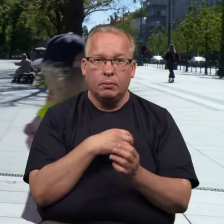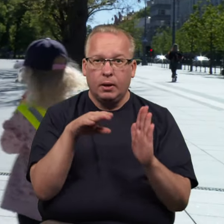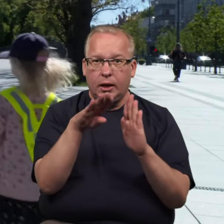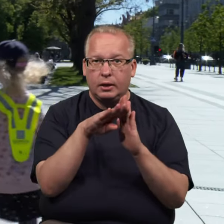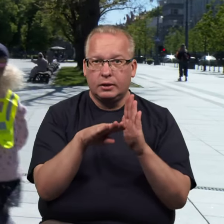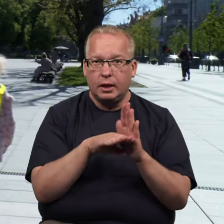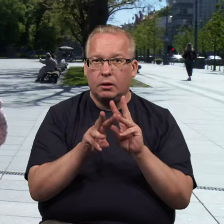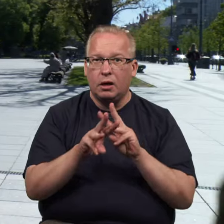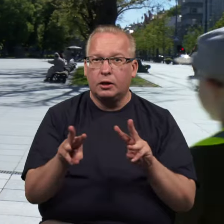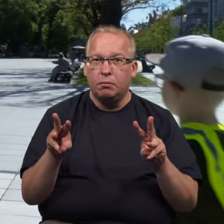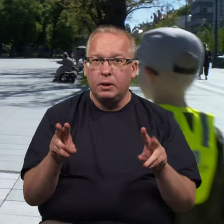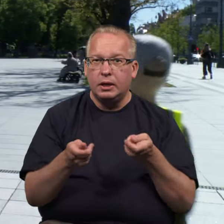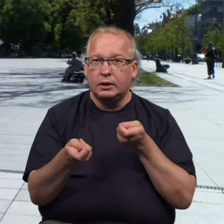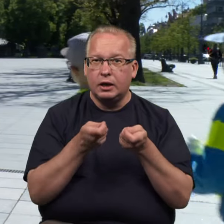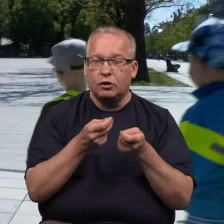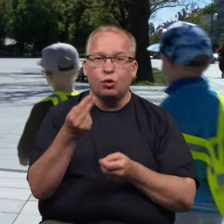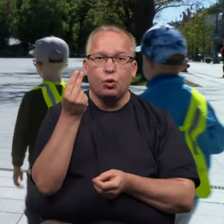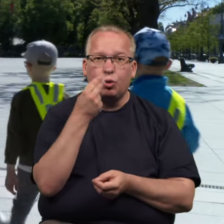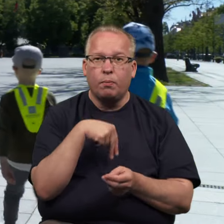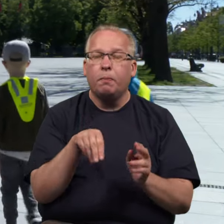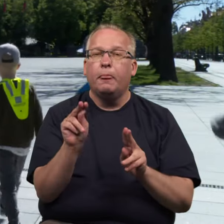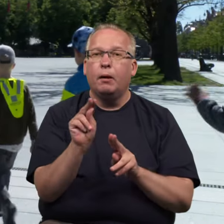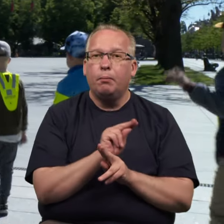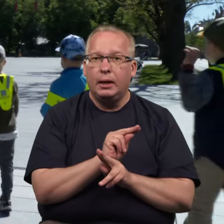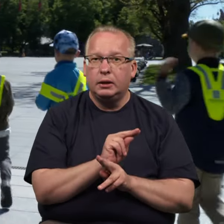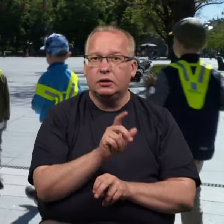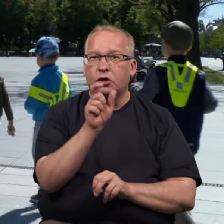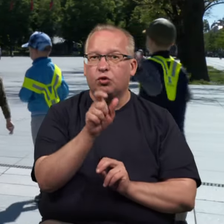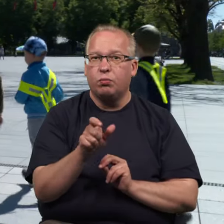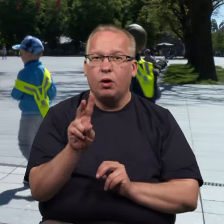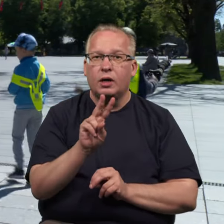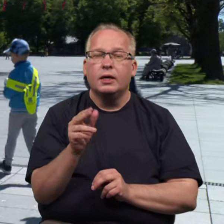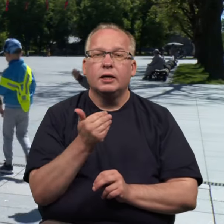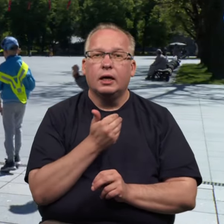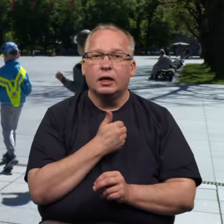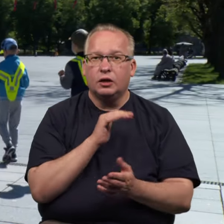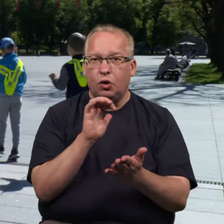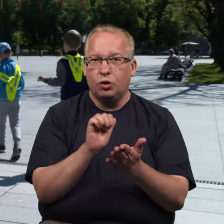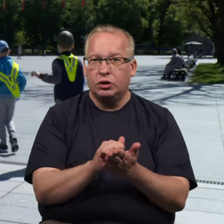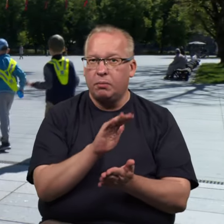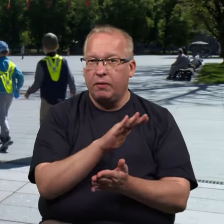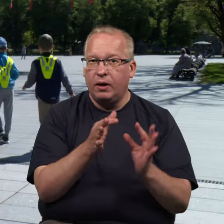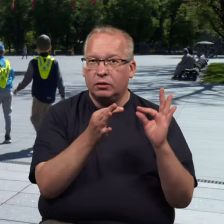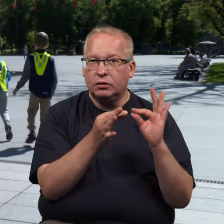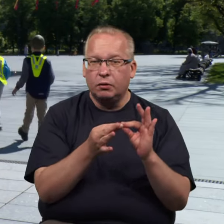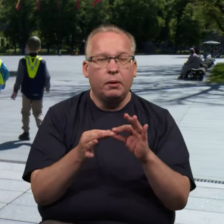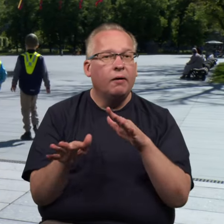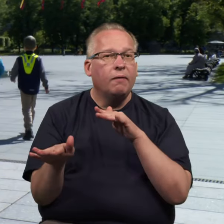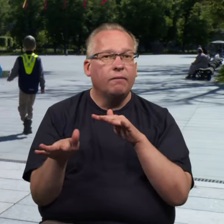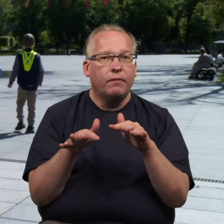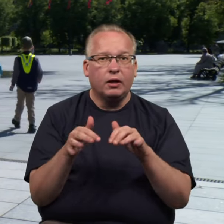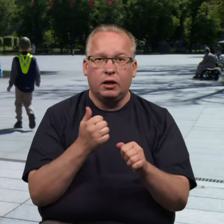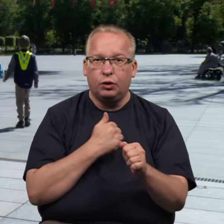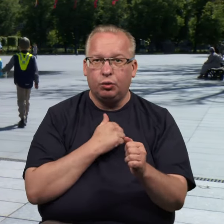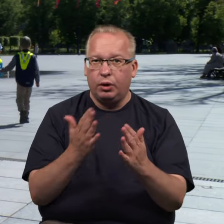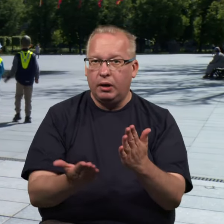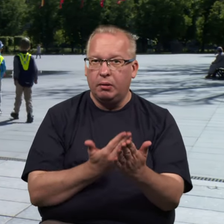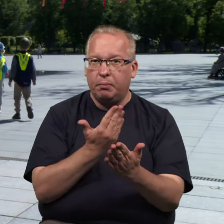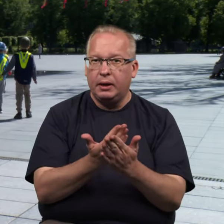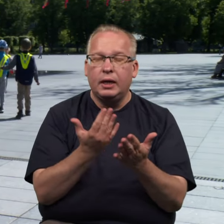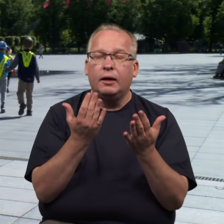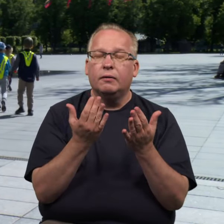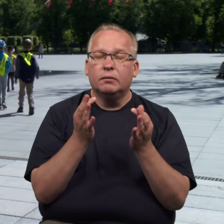ir administracinių nusižengimų kodekso pataisas asmenys ketinantis užsimti su vaikais susijusią veiklą, turėtų pateikti